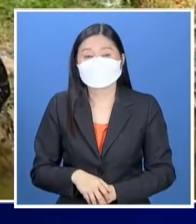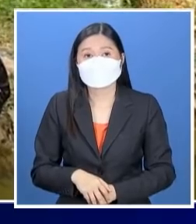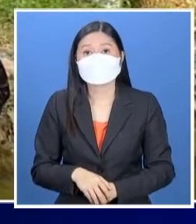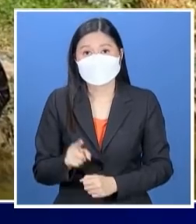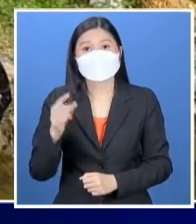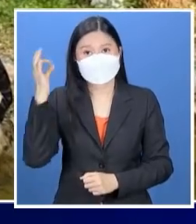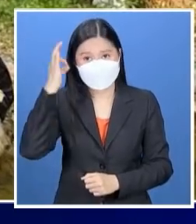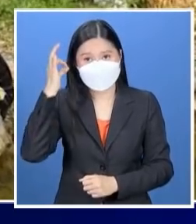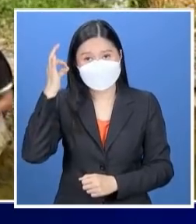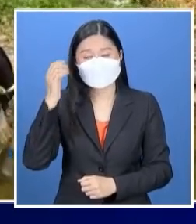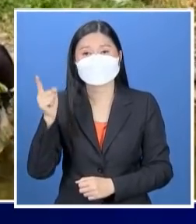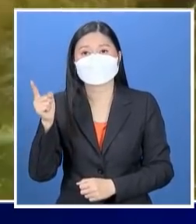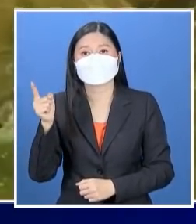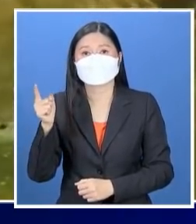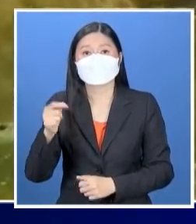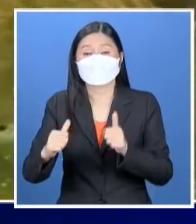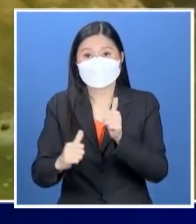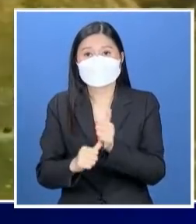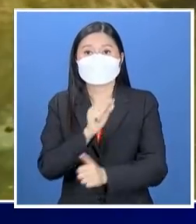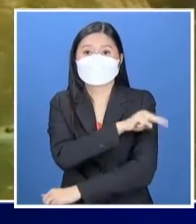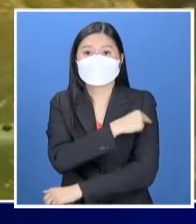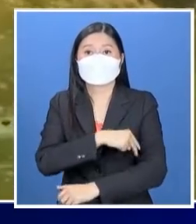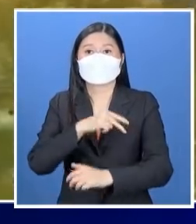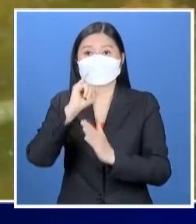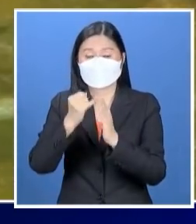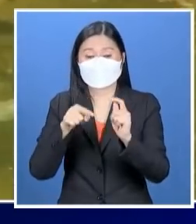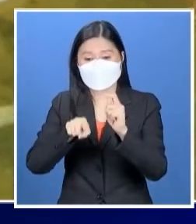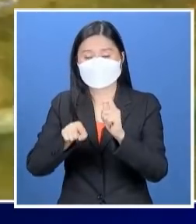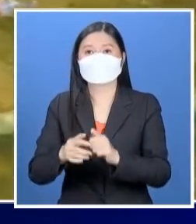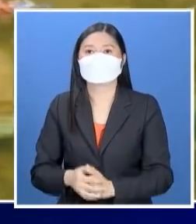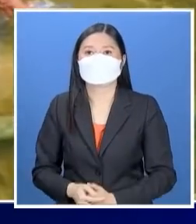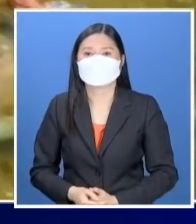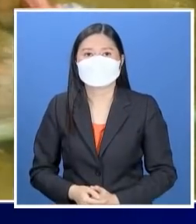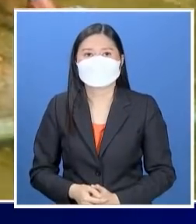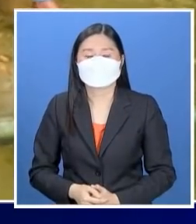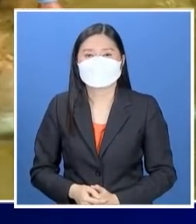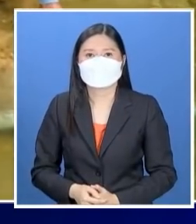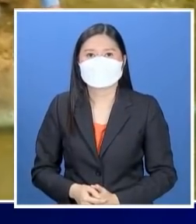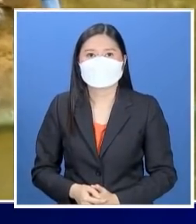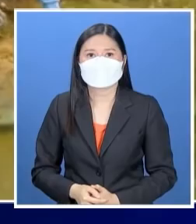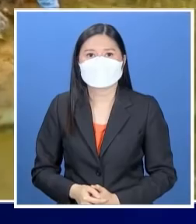นี่เราไปฟังเสียงทางด้านของผู้ช่วยสาธารณสุขอำเภอดูฮะ